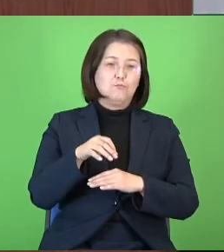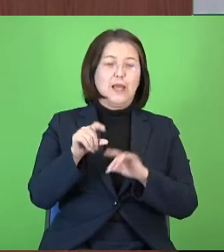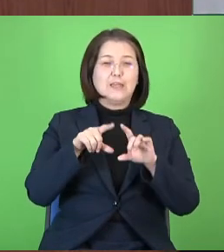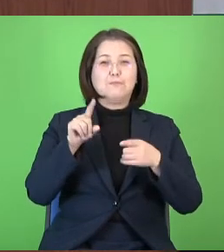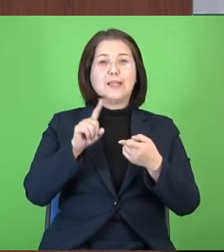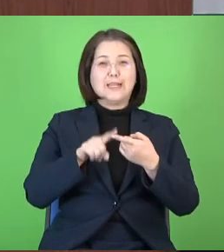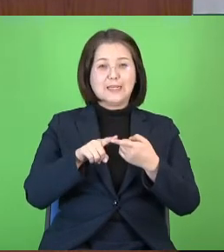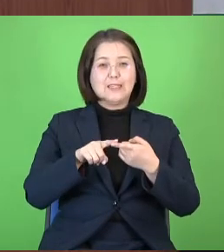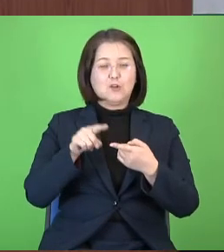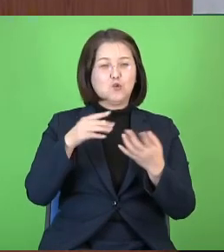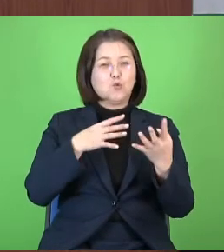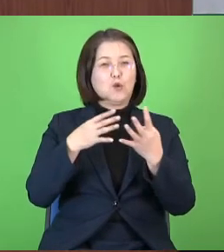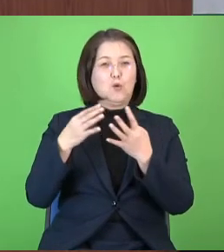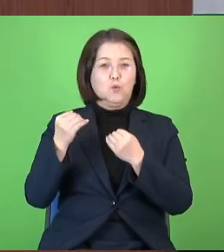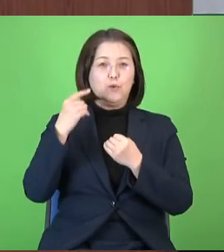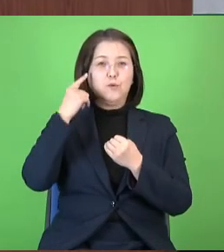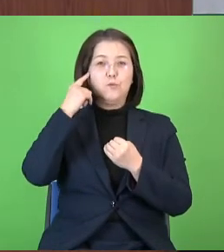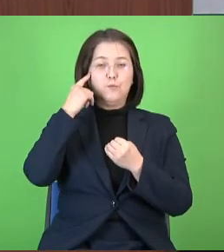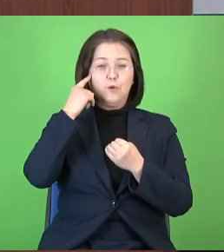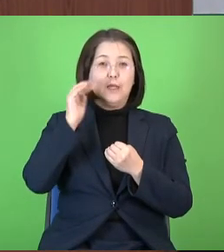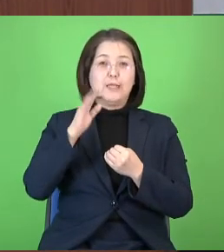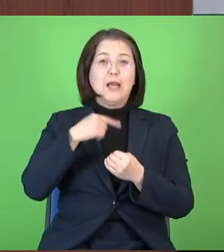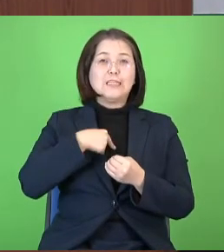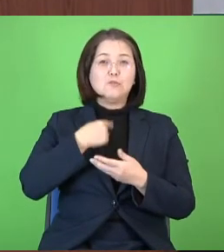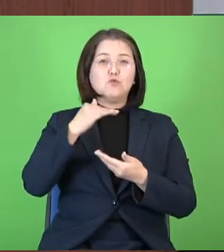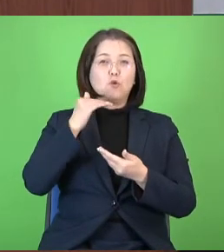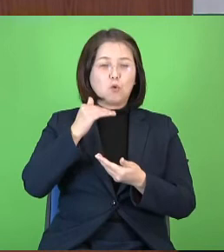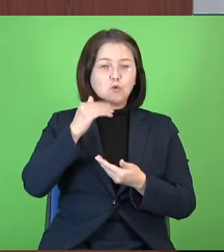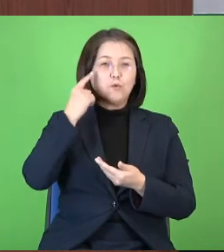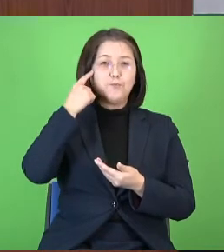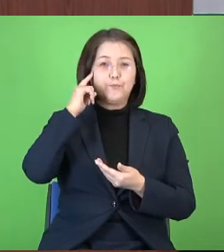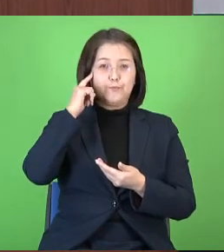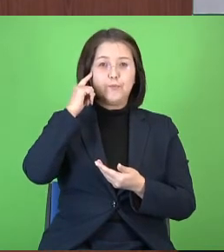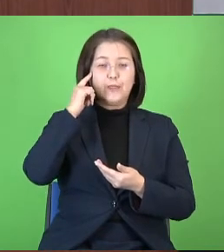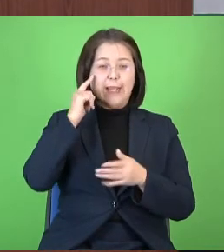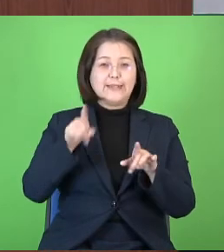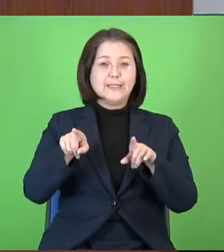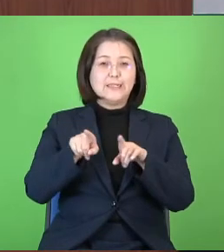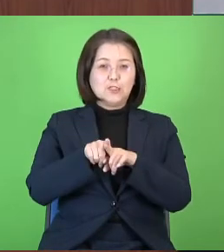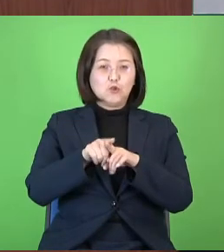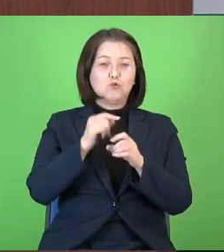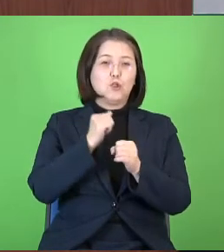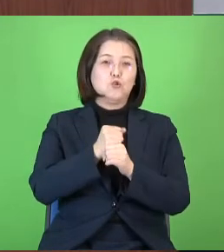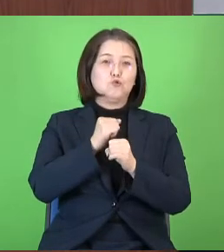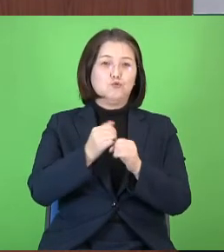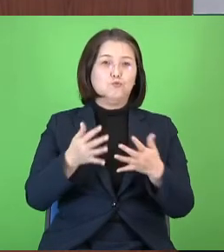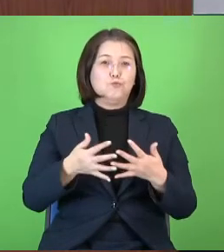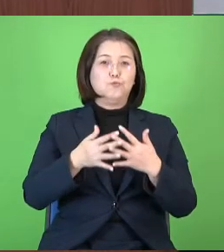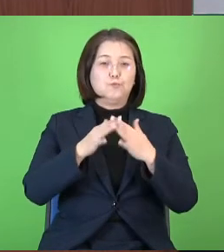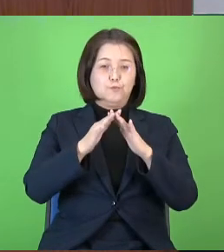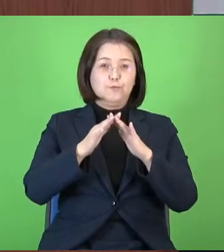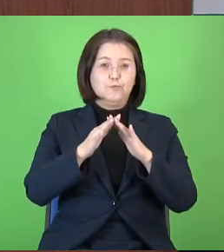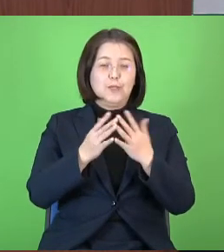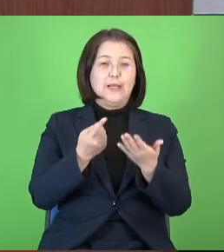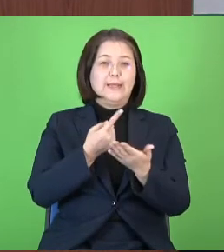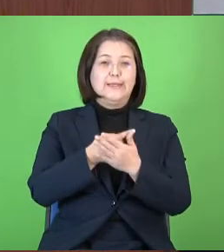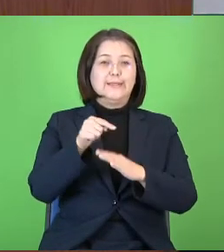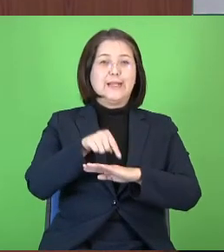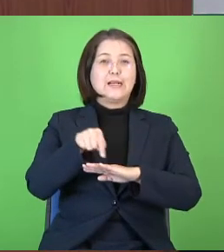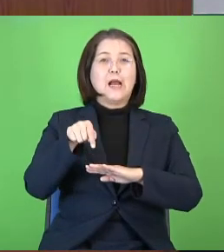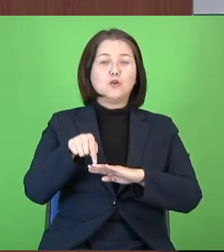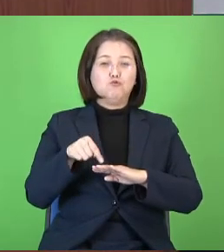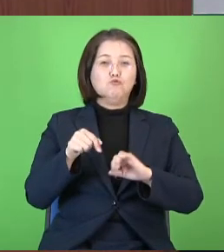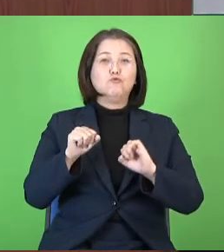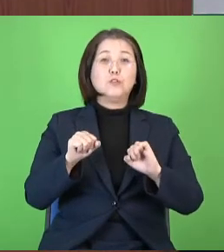捉えていただくと成長戦略はこれまでともするとお役所が作ったことをやるとも役所というまあ計画が